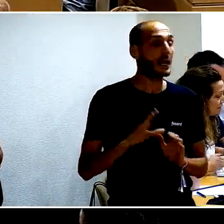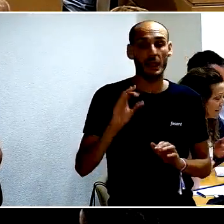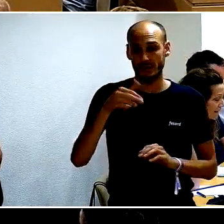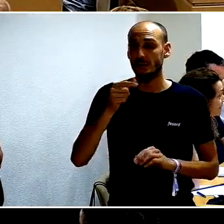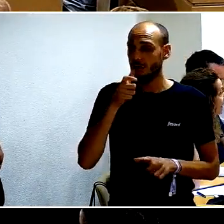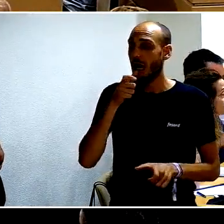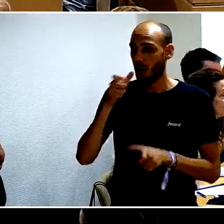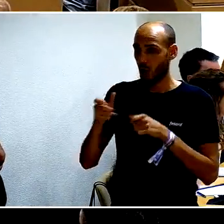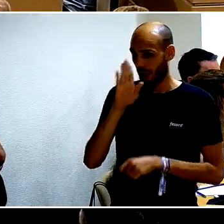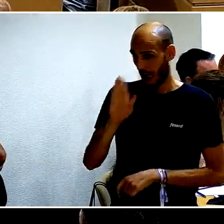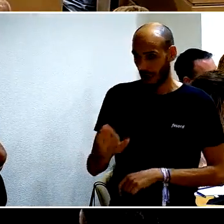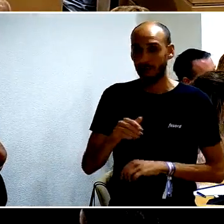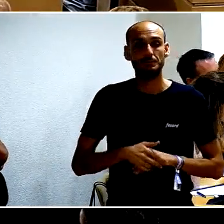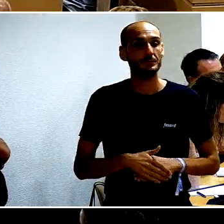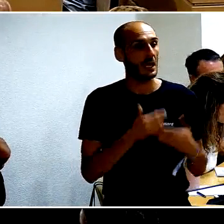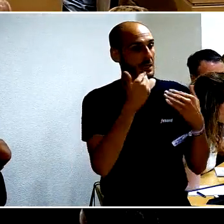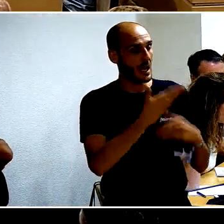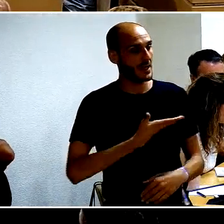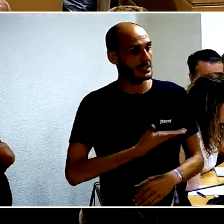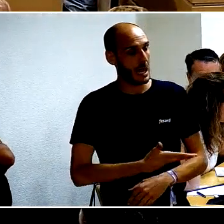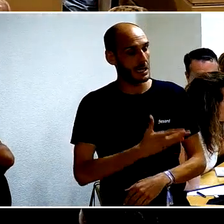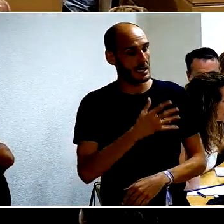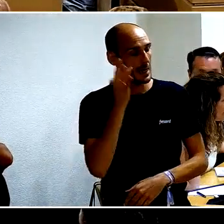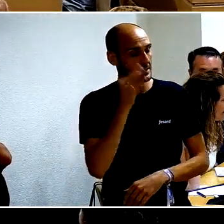Gràcies, alcaldessa. Buenas tardes.